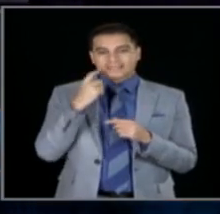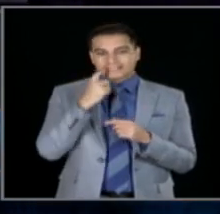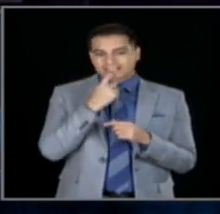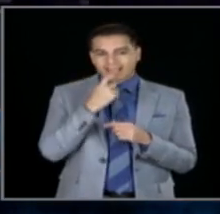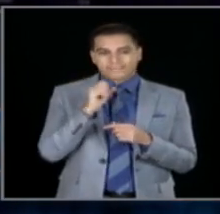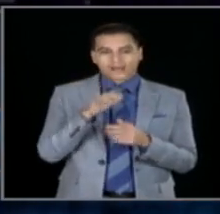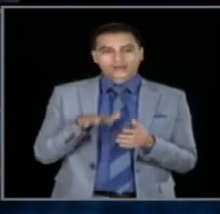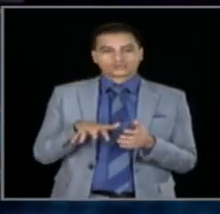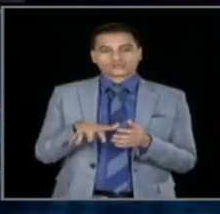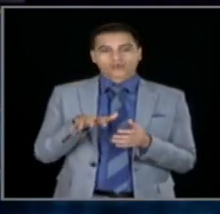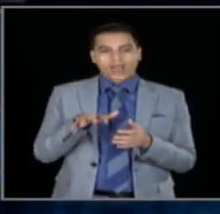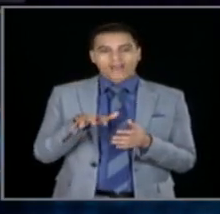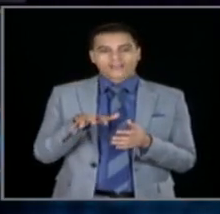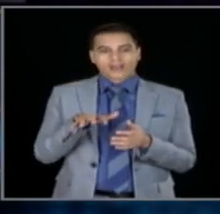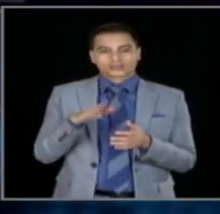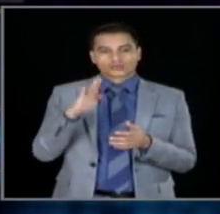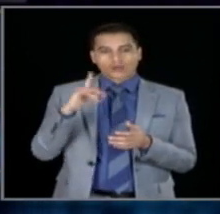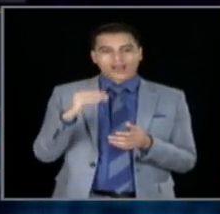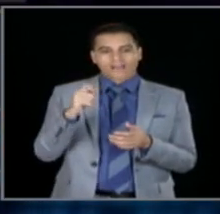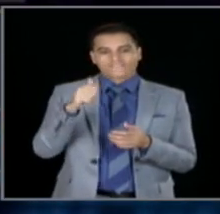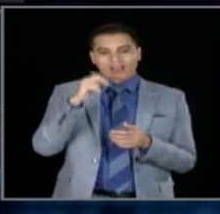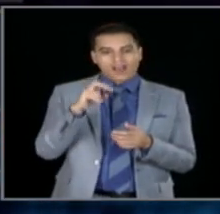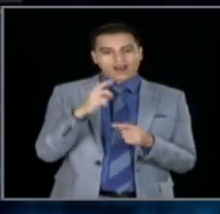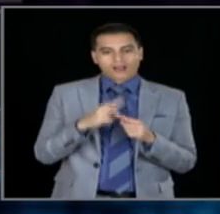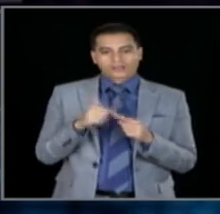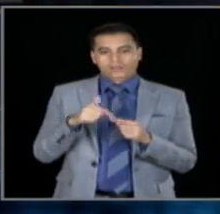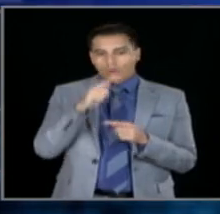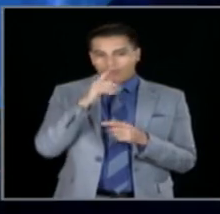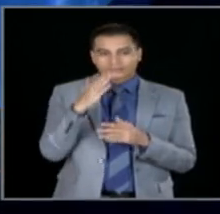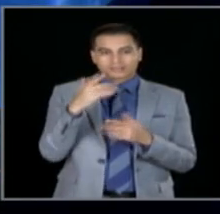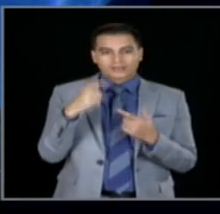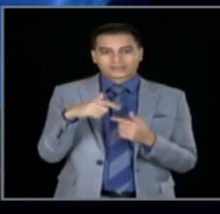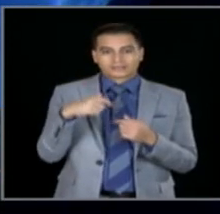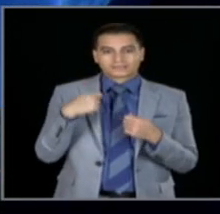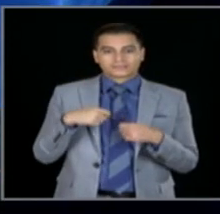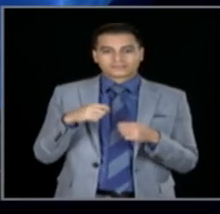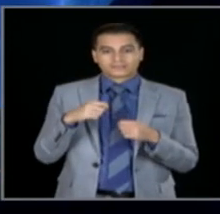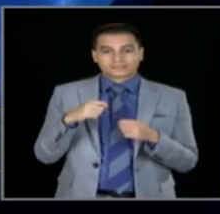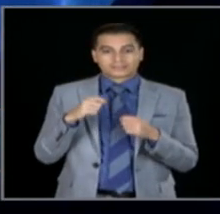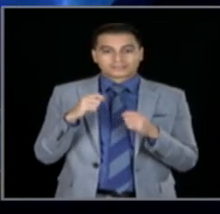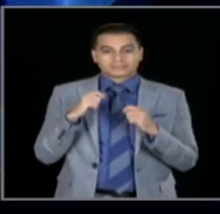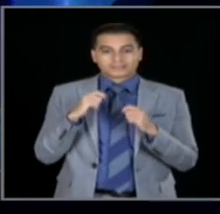تمتلكها سلحفاه نشر غلط ما هي اللغه الرسميه في دوله